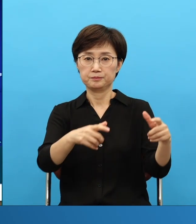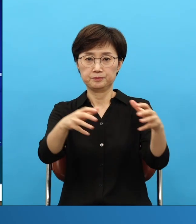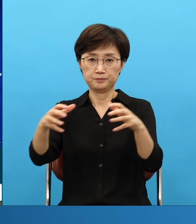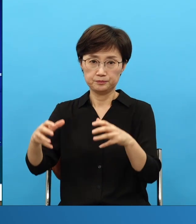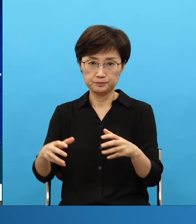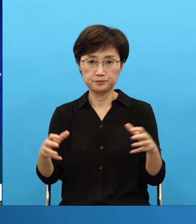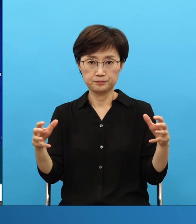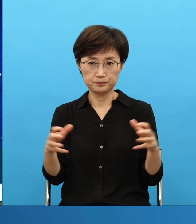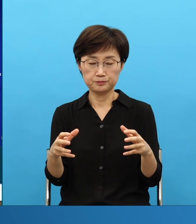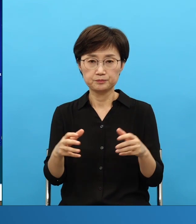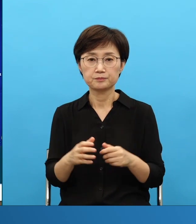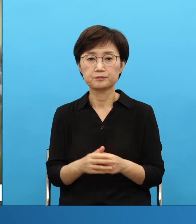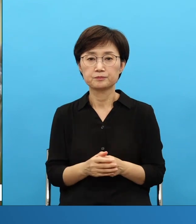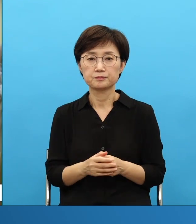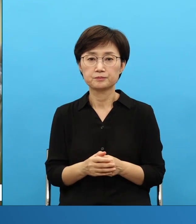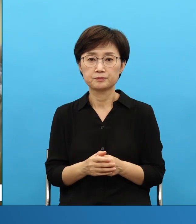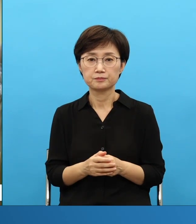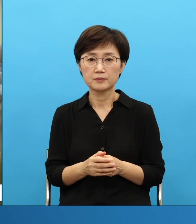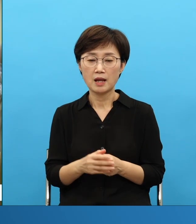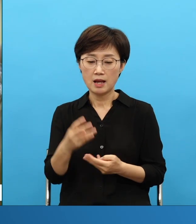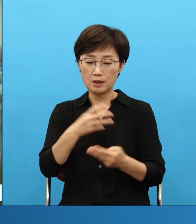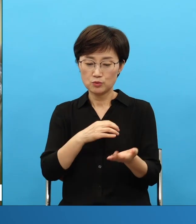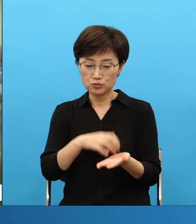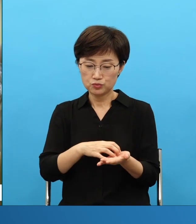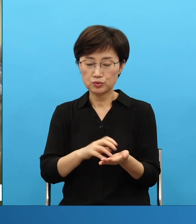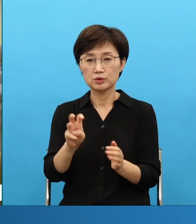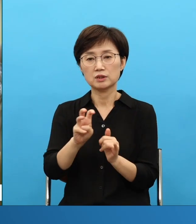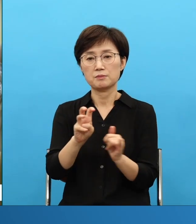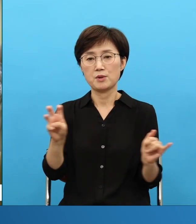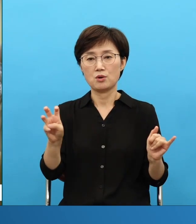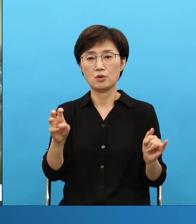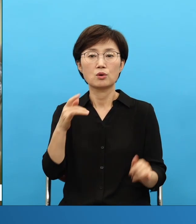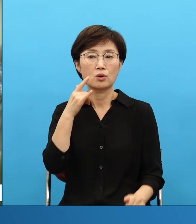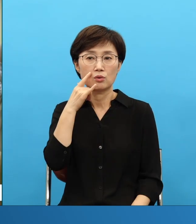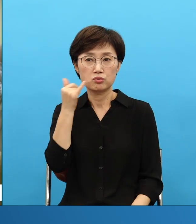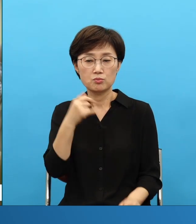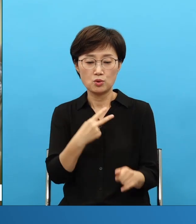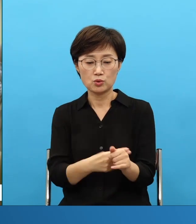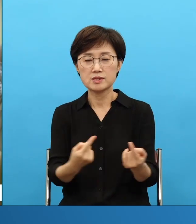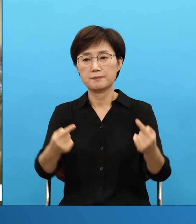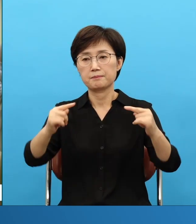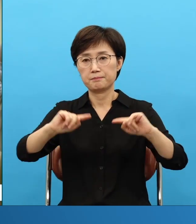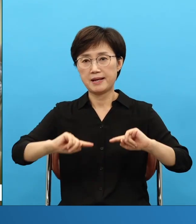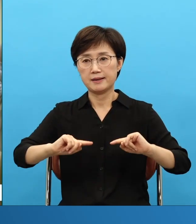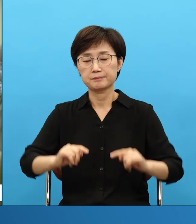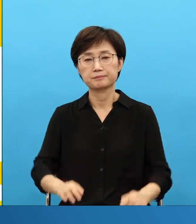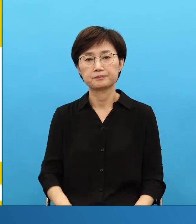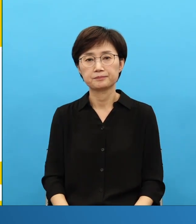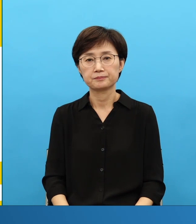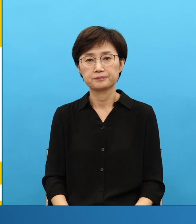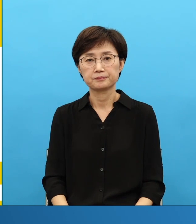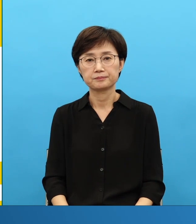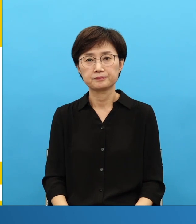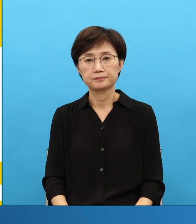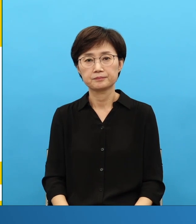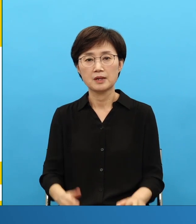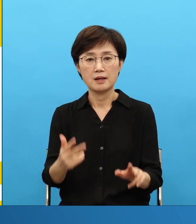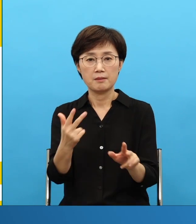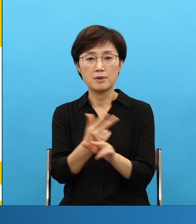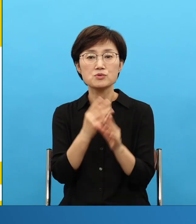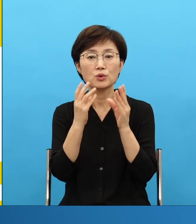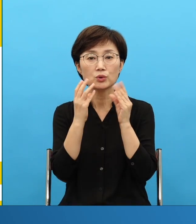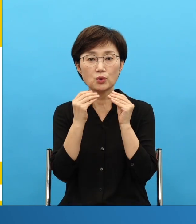지역 6개 교회에서 30명의 랩넌트들과 부모, 교사가 참여합니다. 매주